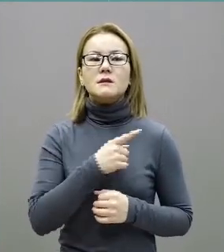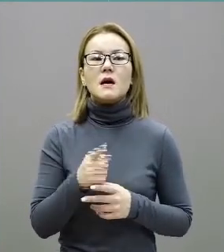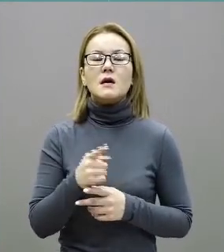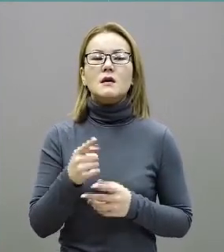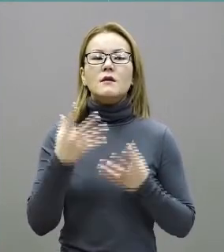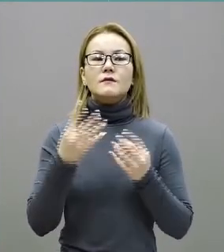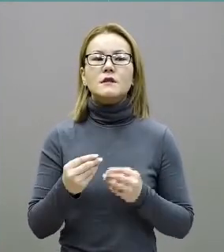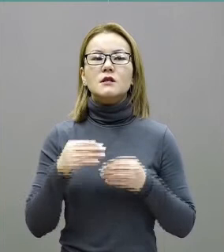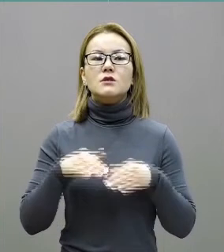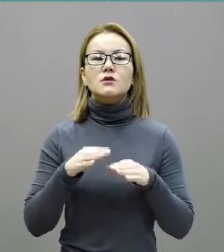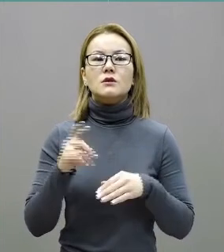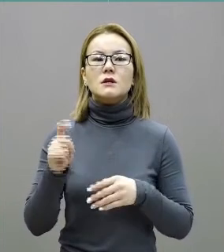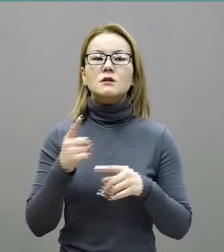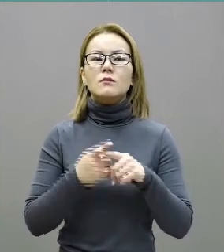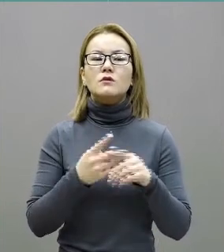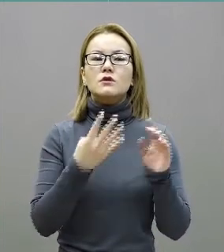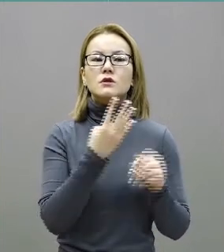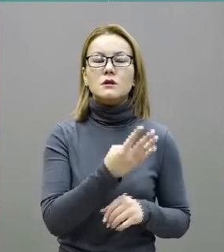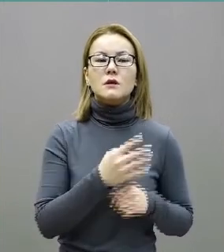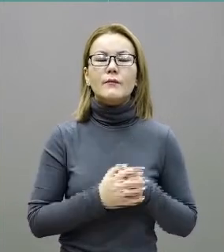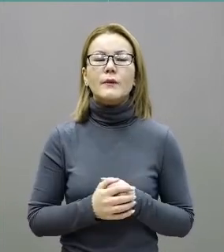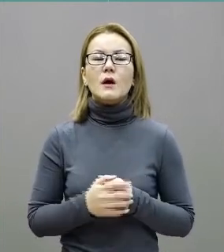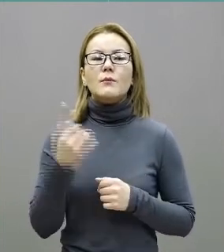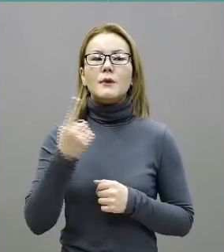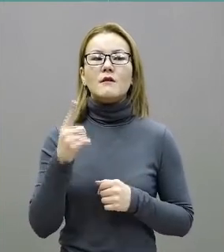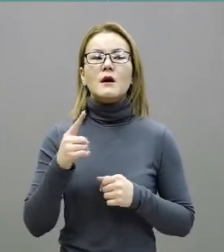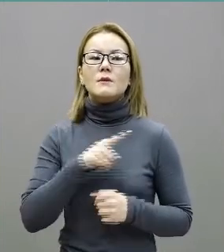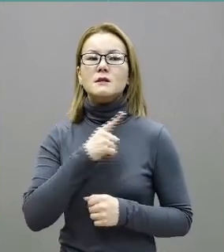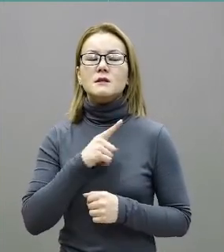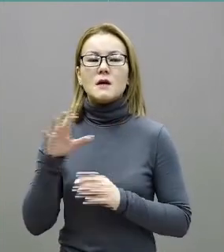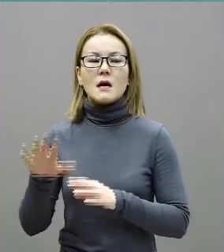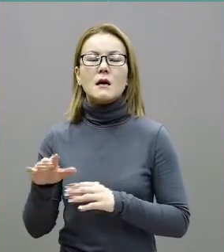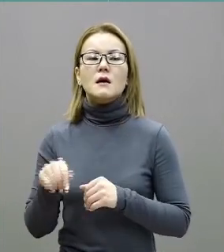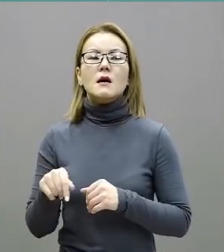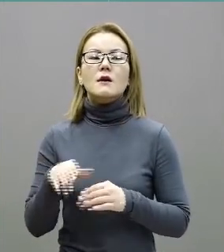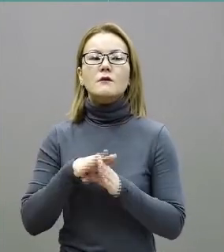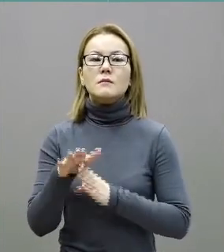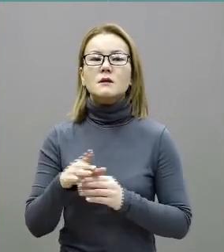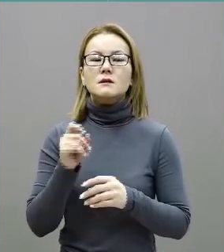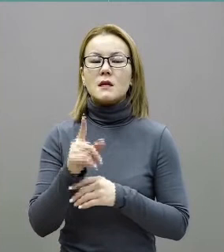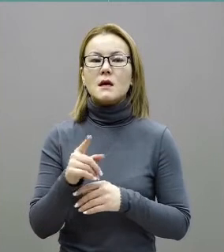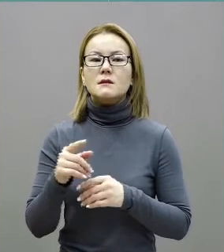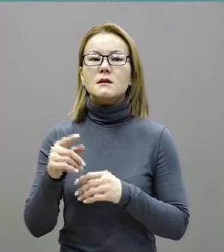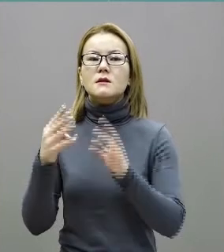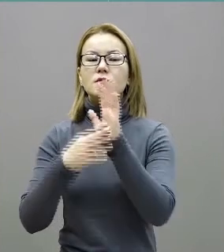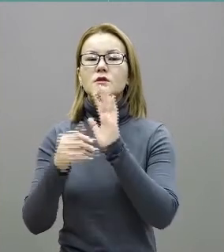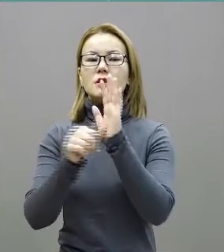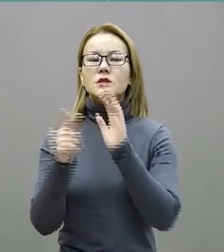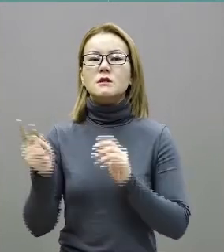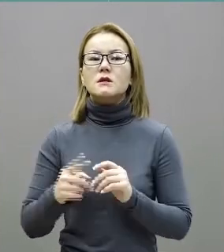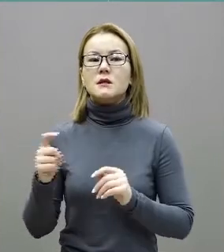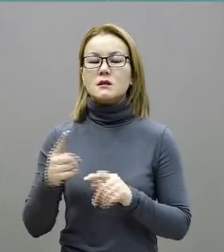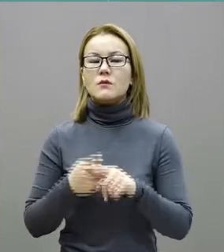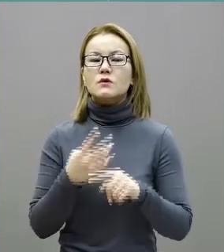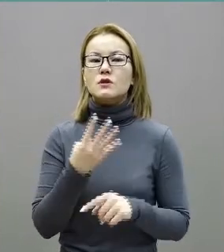день шьет x + 4 курток первая мастерская выполнила заказ за 90 6 деленное на x + 4